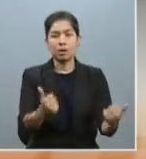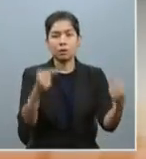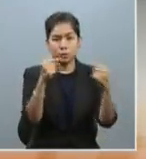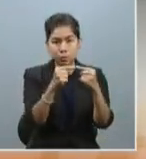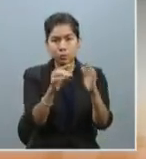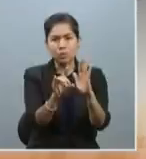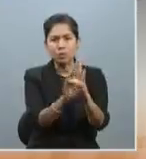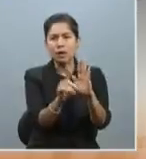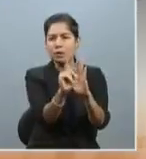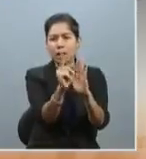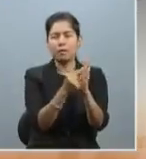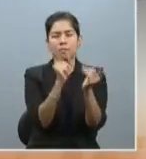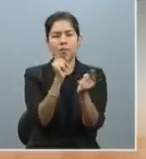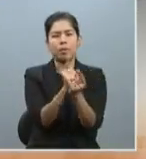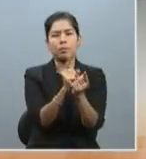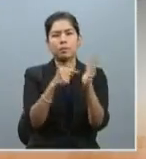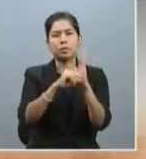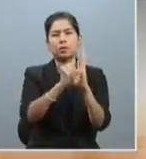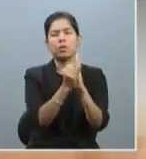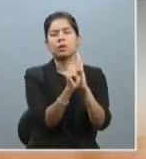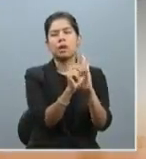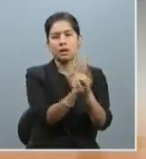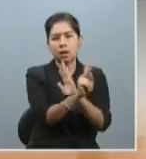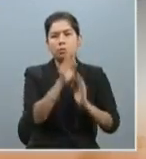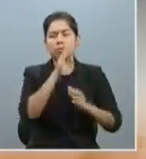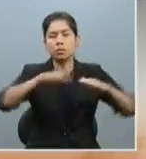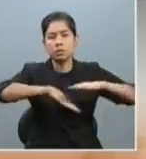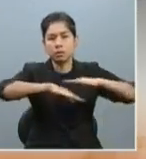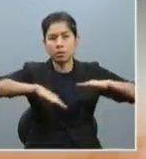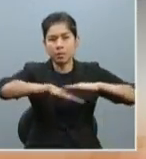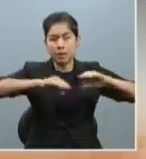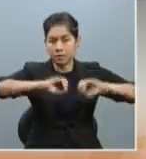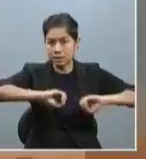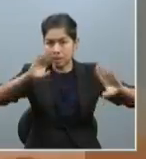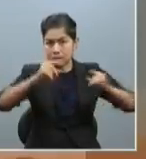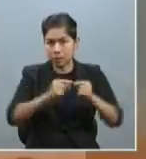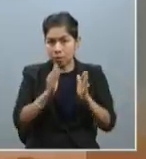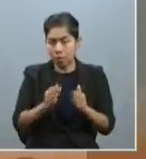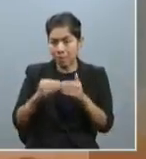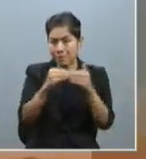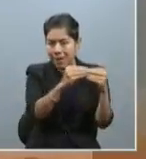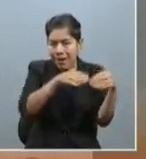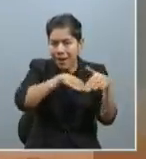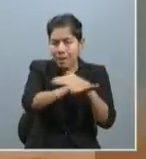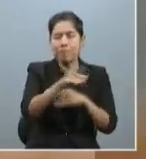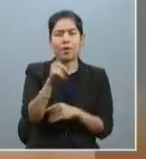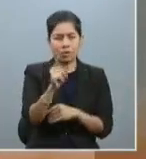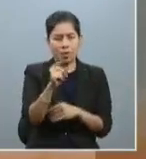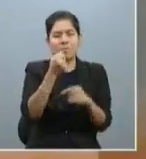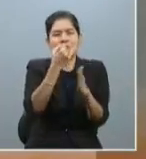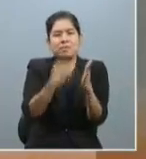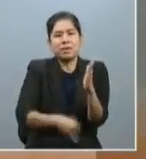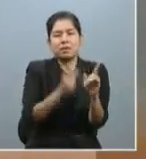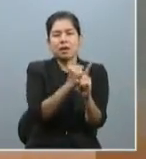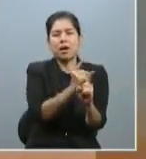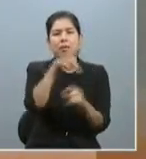ก็คือพบที่จังหวัดสระแก้วนะครับแล้วก็ถ้าเกิดพยานหลักฐานชี้ชัดว่ามีบุคคลพาหลบหนีออกนอกประเทศก็จะมีความผิดตามพระราชบั